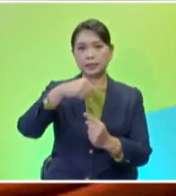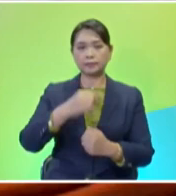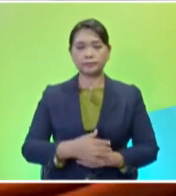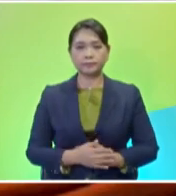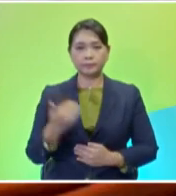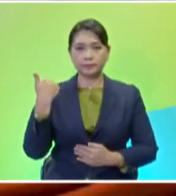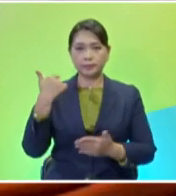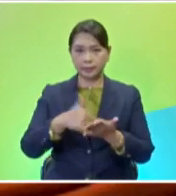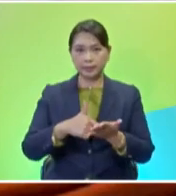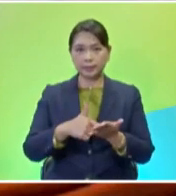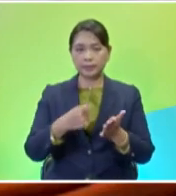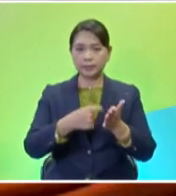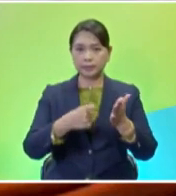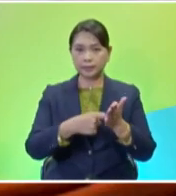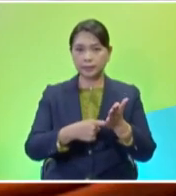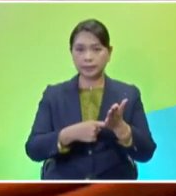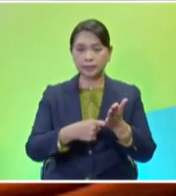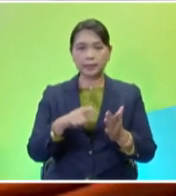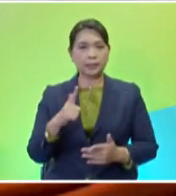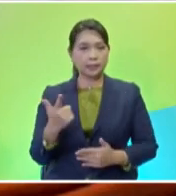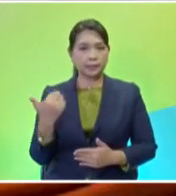petikan ini ataupun penonton